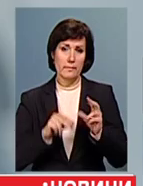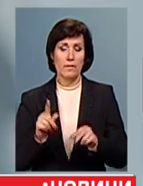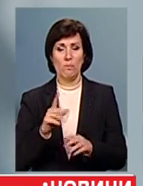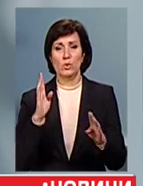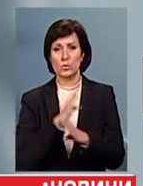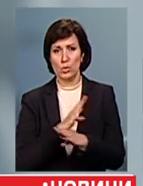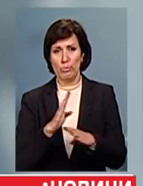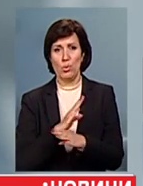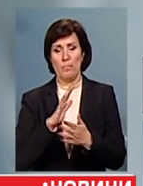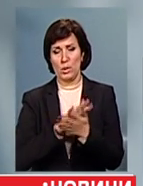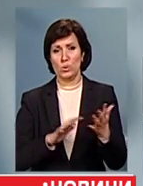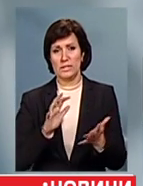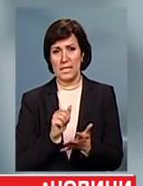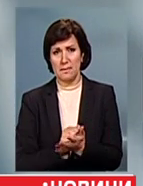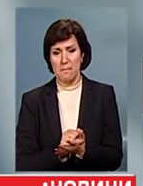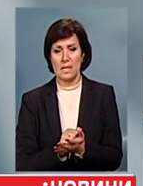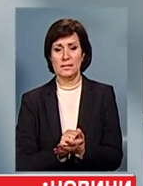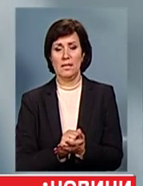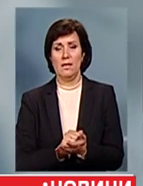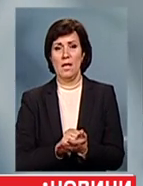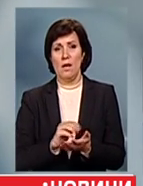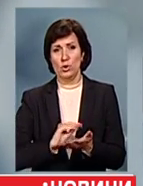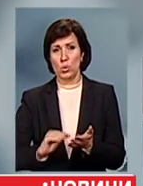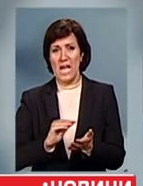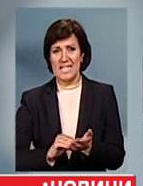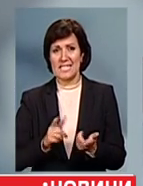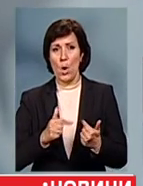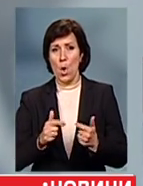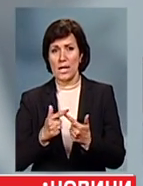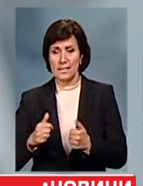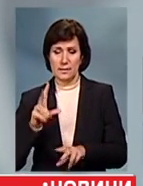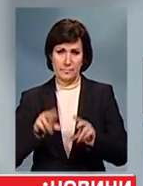судьбой продолжат заниматься и международные журналистские организации, он очень полагается на их поддержку.